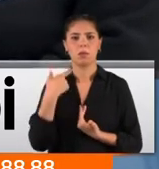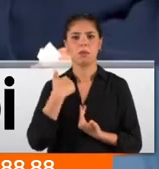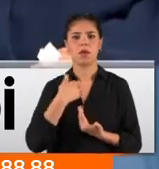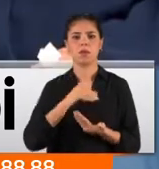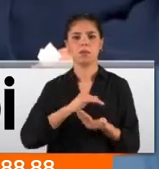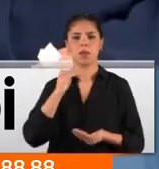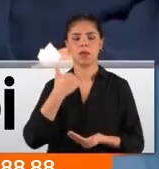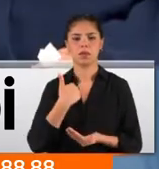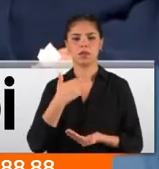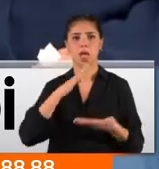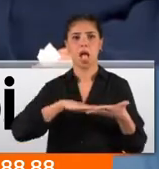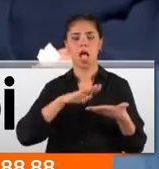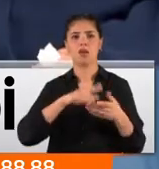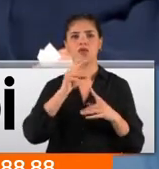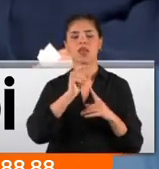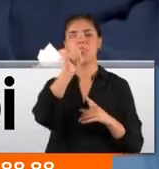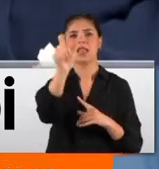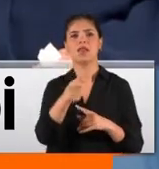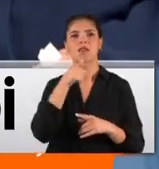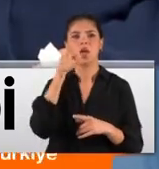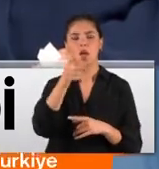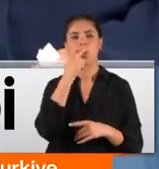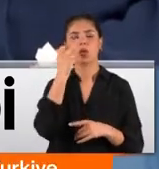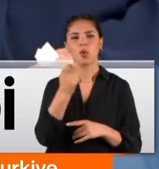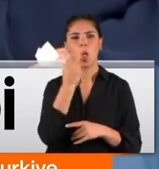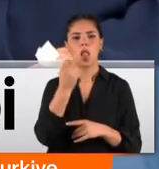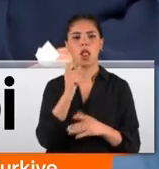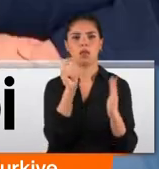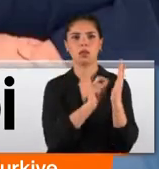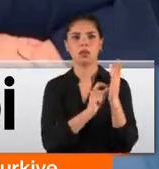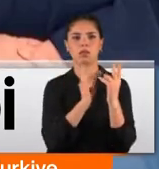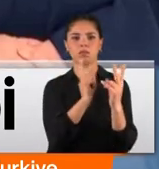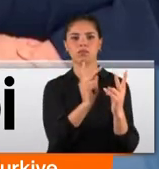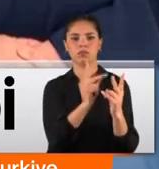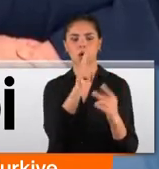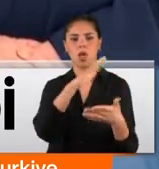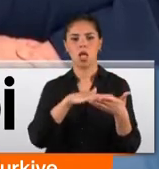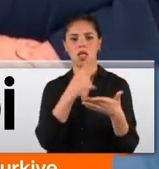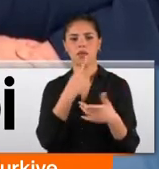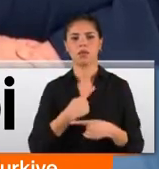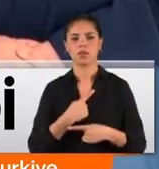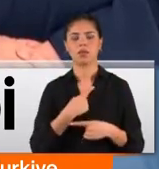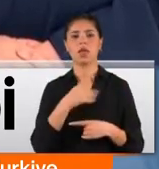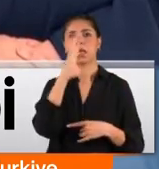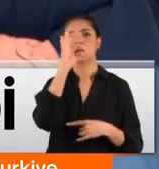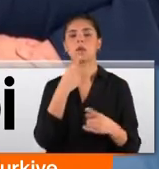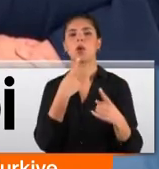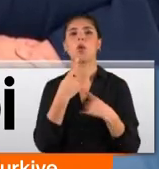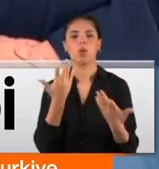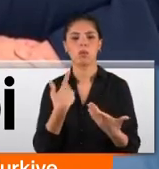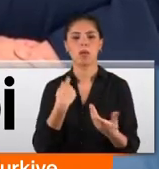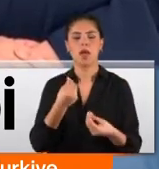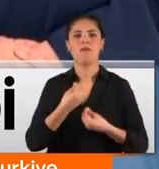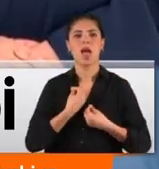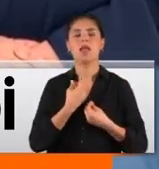yapmadım. Arkadaşınız İrfan Tarhan tarafından dolandırıldığınızı yazmışsınız. O arkadaş bana diyordu ki hiç kimseyle konuşma, bana para